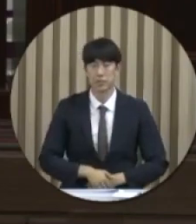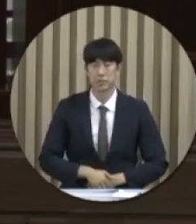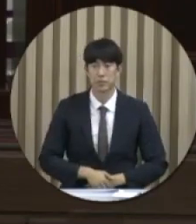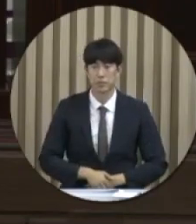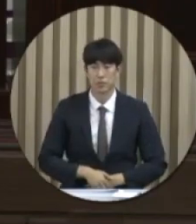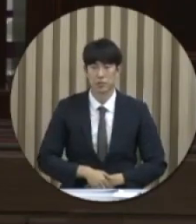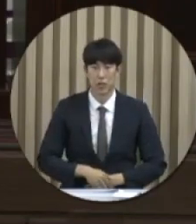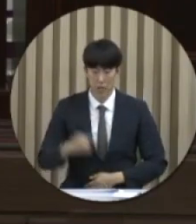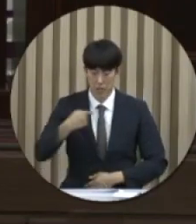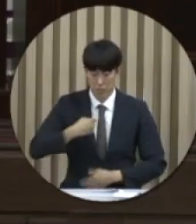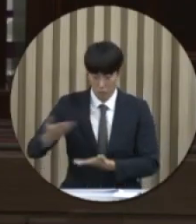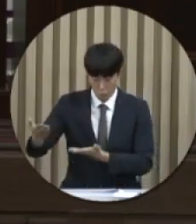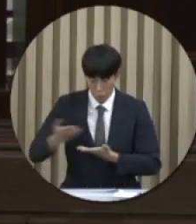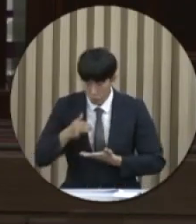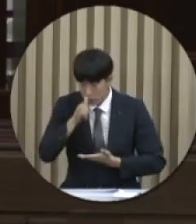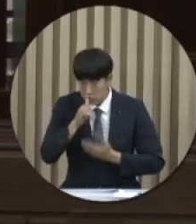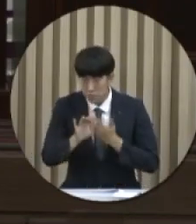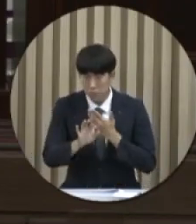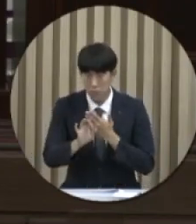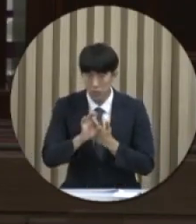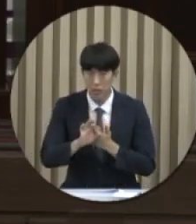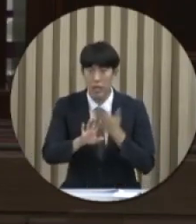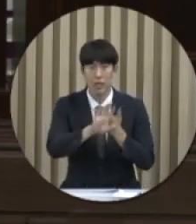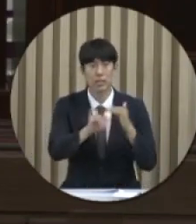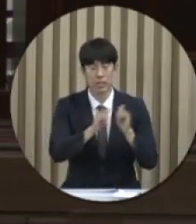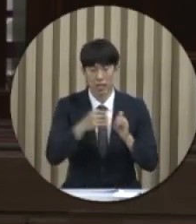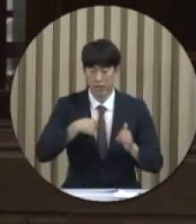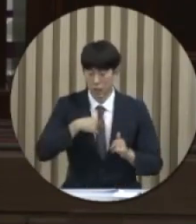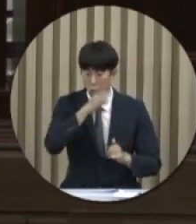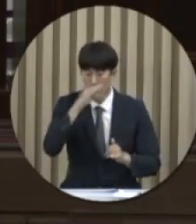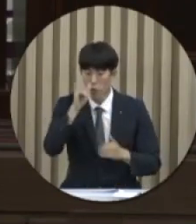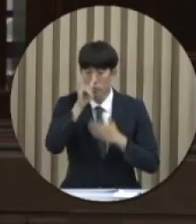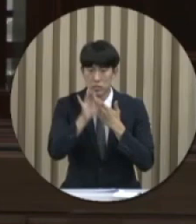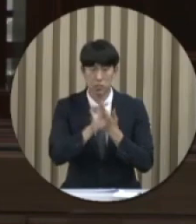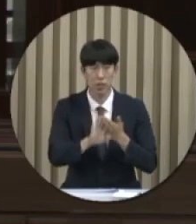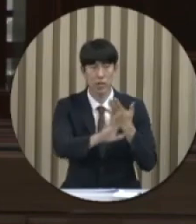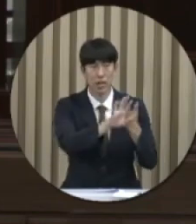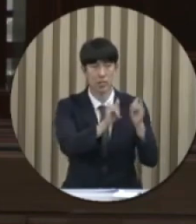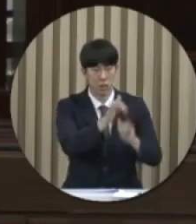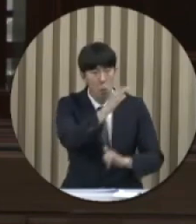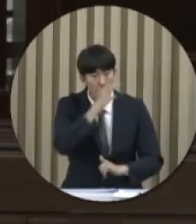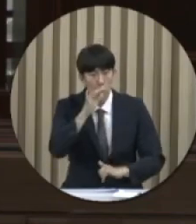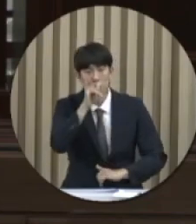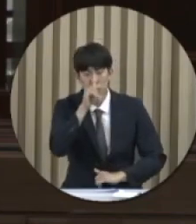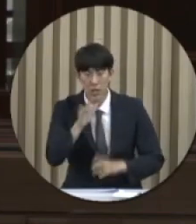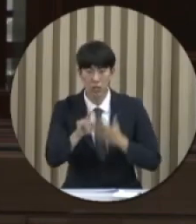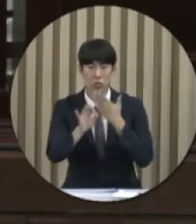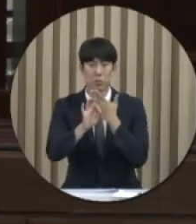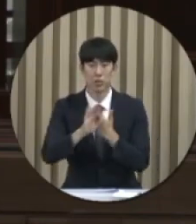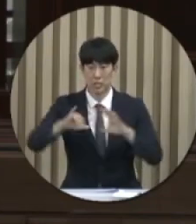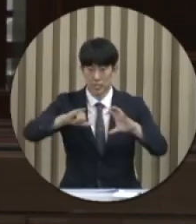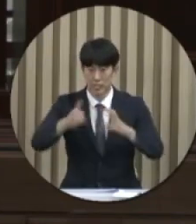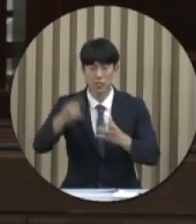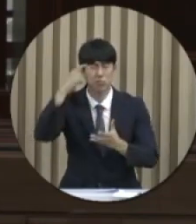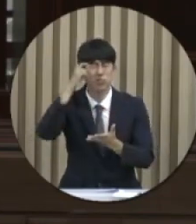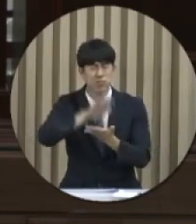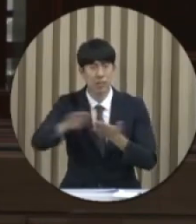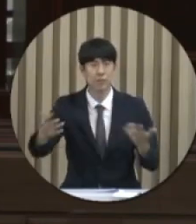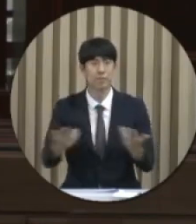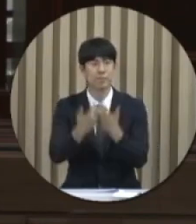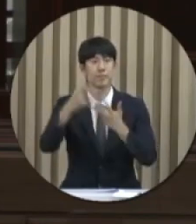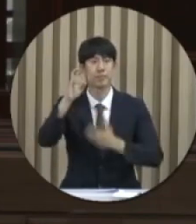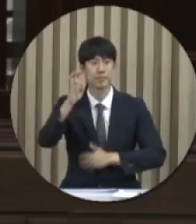옳음이 있으면 남에게도 옳음이 있음을 인정하라. 그리하면 세상에는 화평이 있을